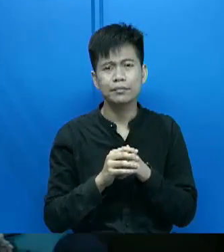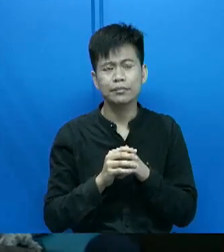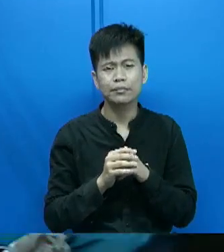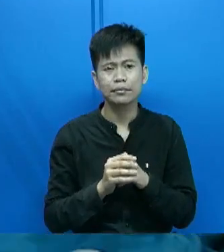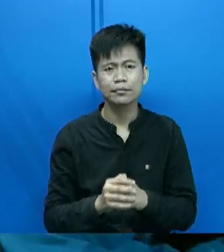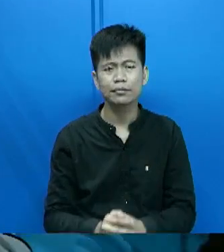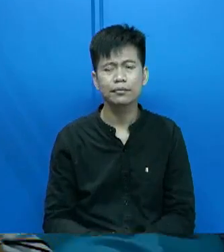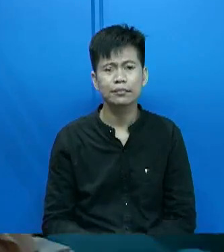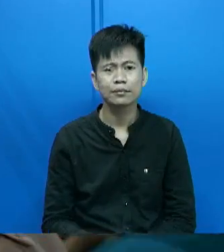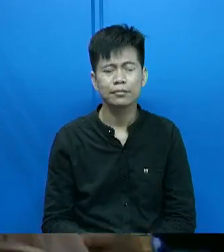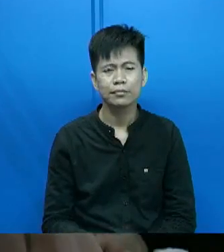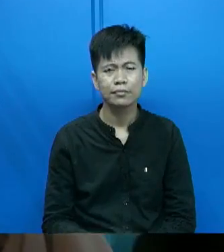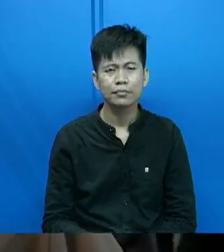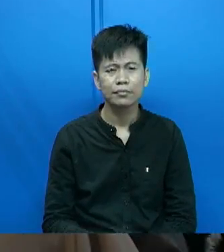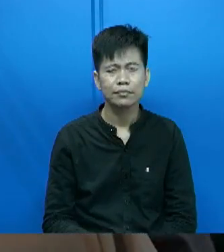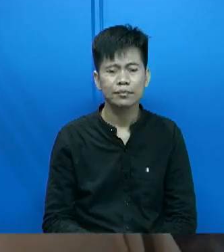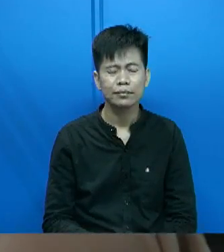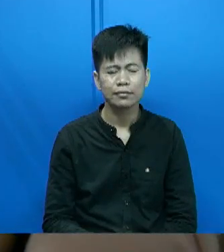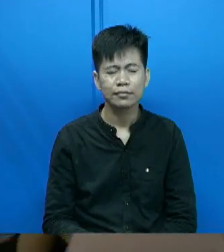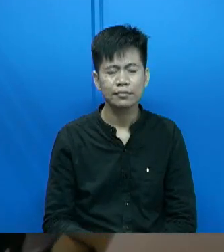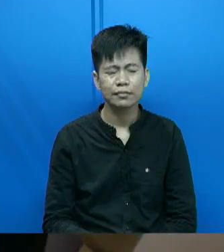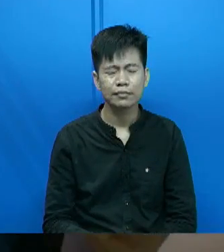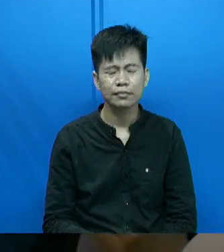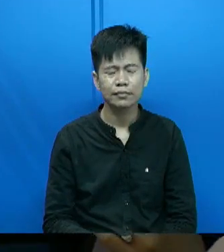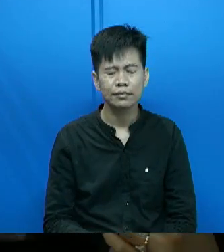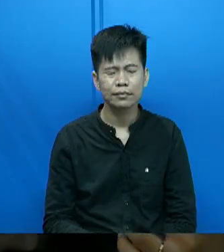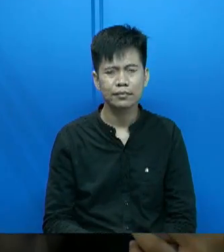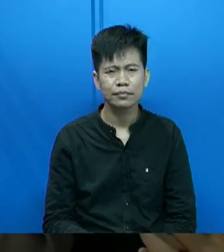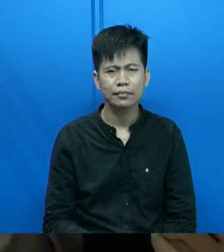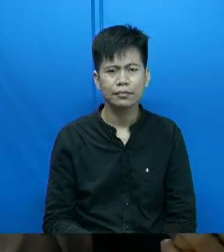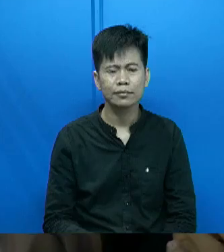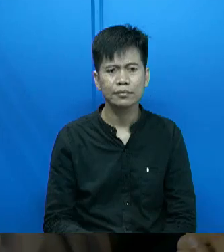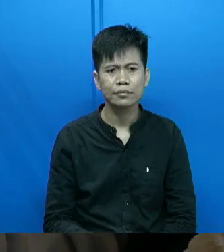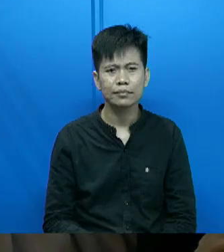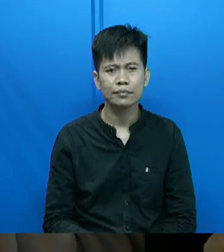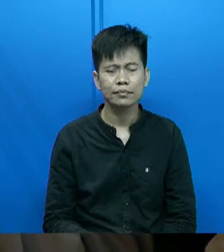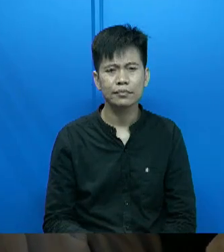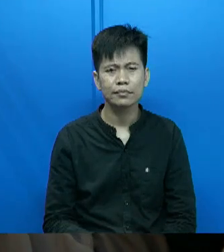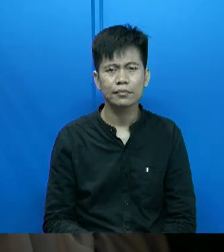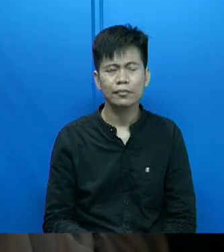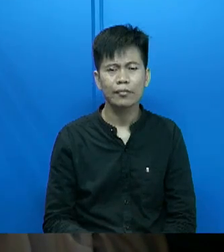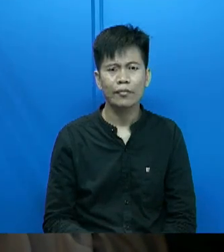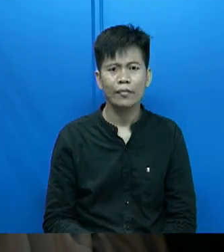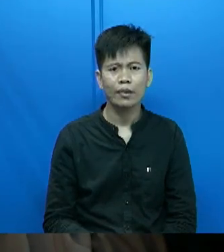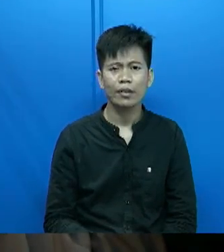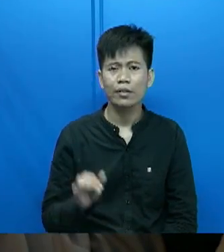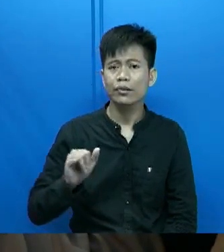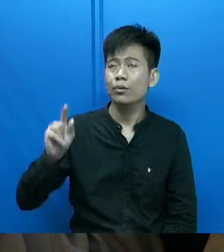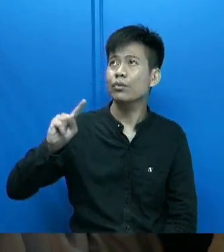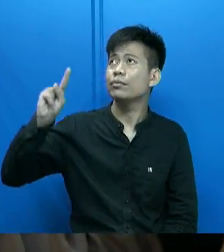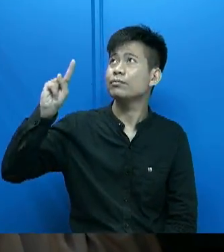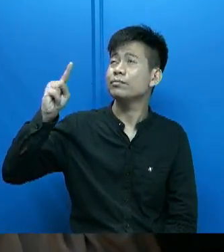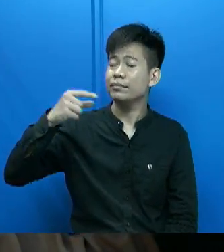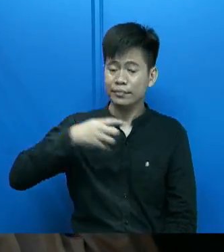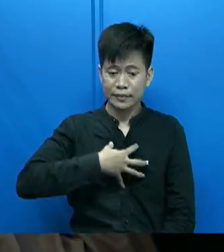Rabb. Wa idza kana hunalika ya Allah fursatan lil hayat faj'al baqiyata hayatina hayatan thayyibah. Ya Allah, jika setelah kami